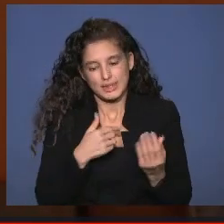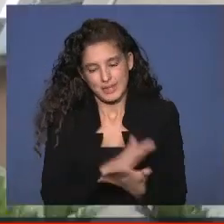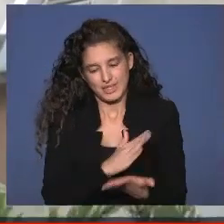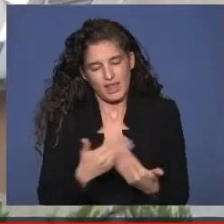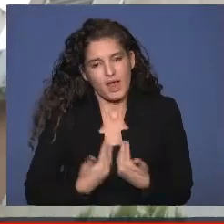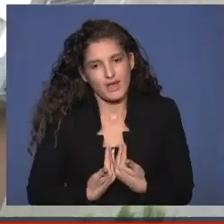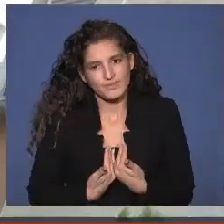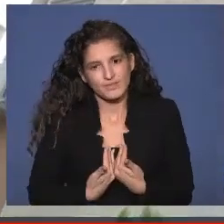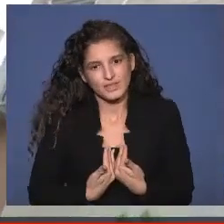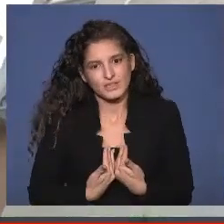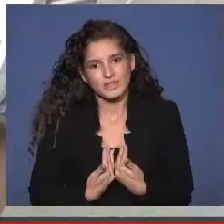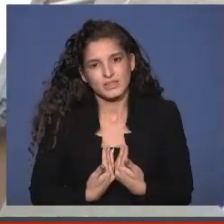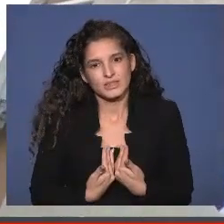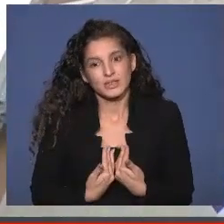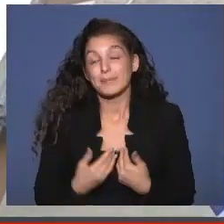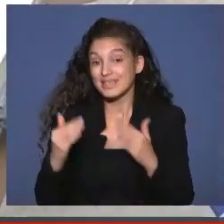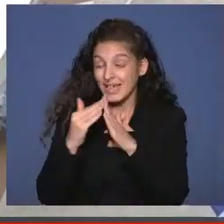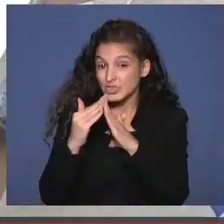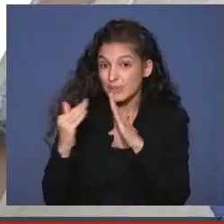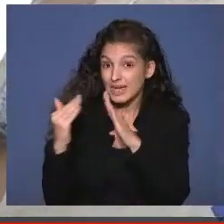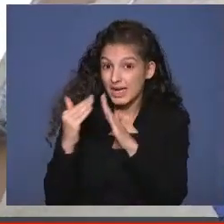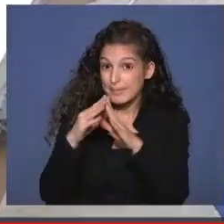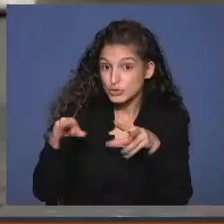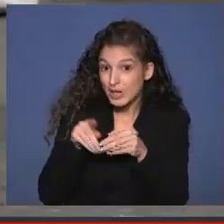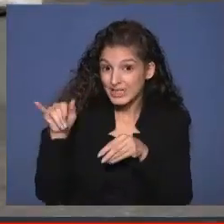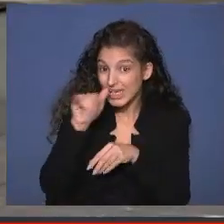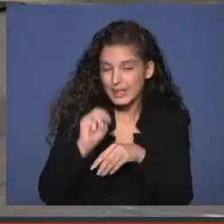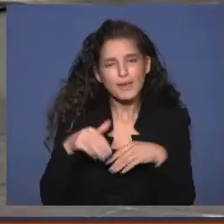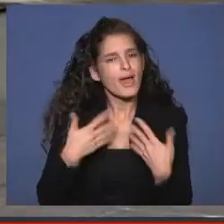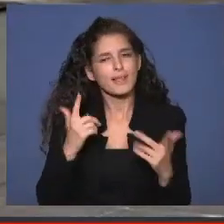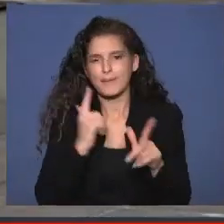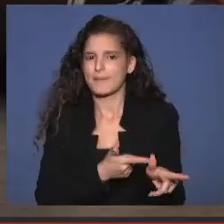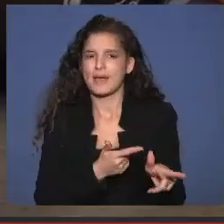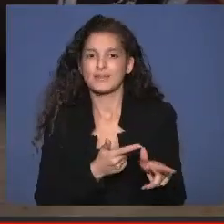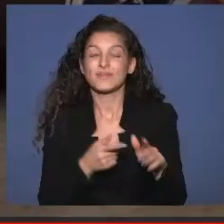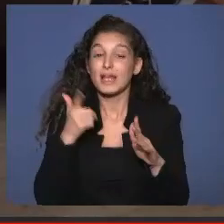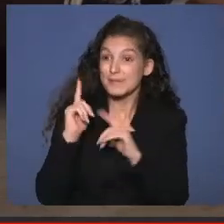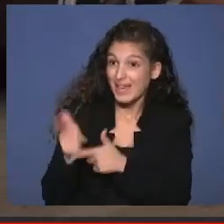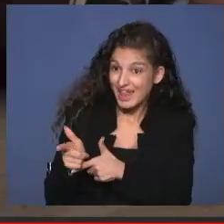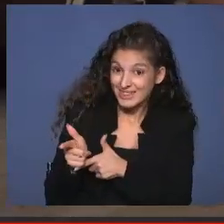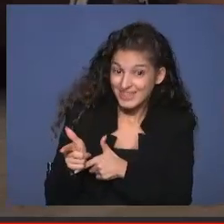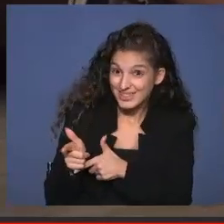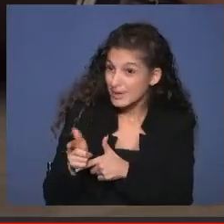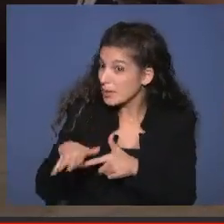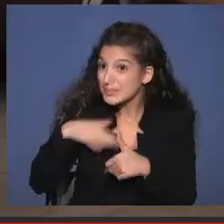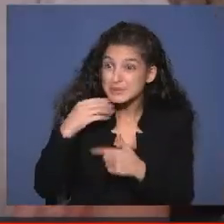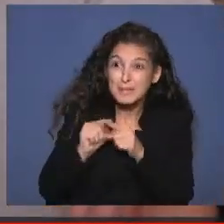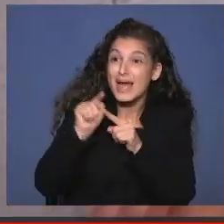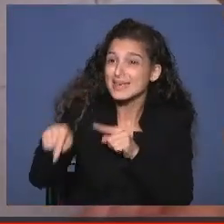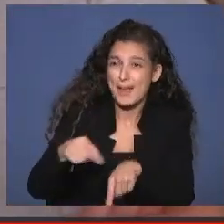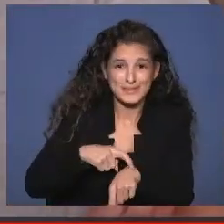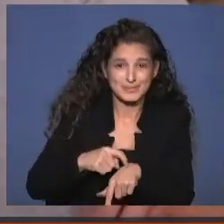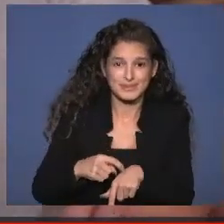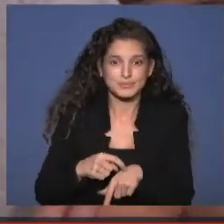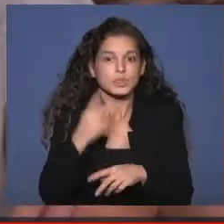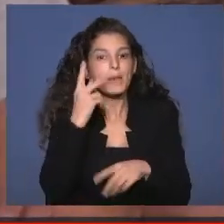התוכנית עדיין יושבת, זה לא משהו שאני מחליטה עליו. בדירה שבה גר המשפחת חיים אין ממד, ולמקלט הם לא מספיקים להגיע בזמן. בוא נראה